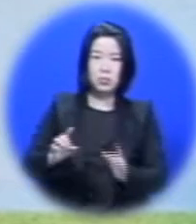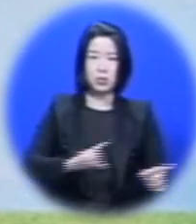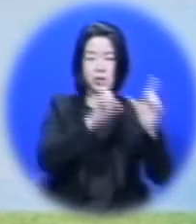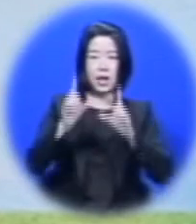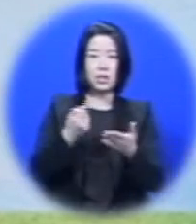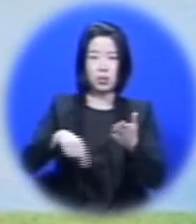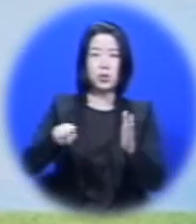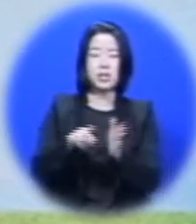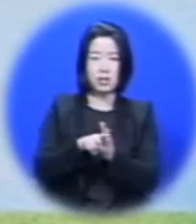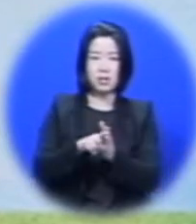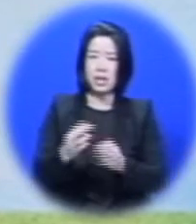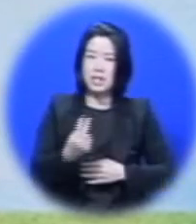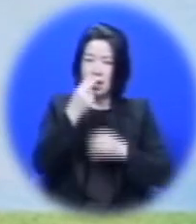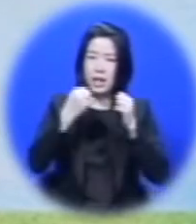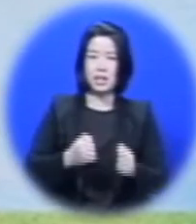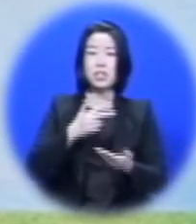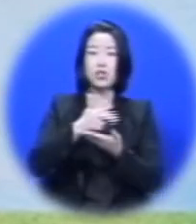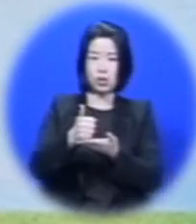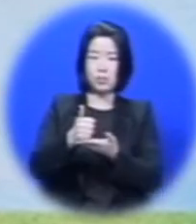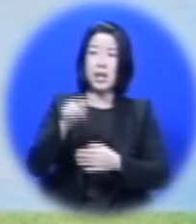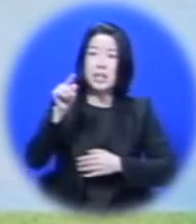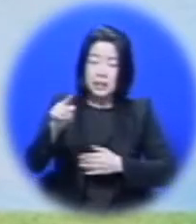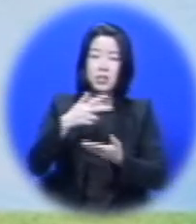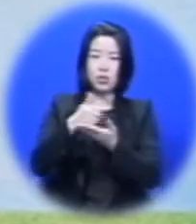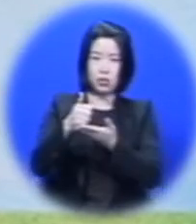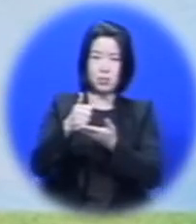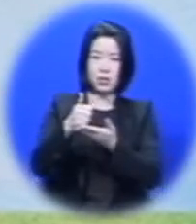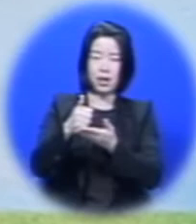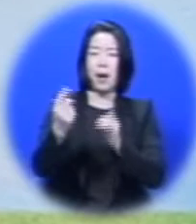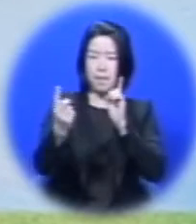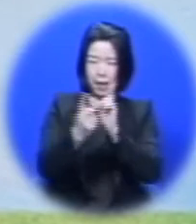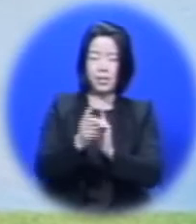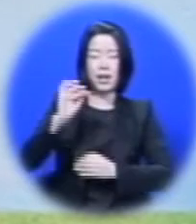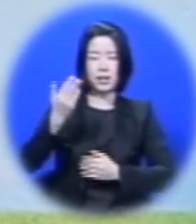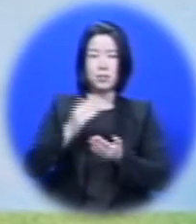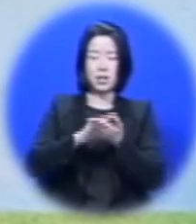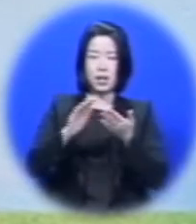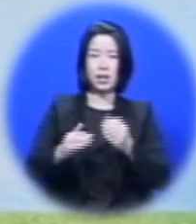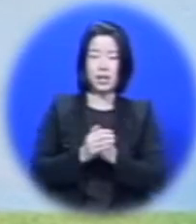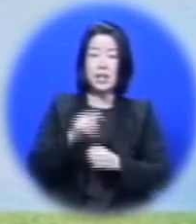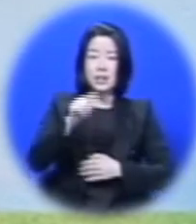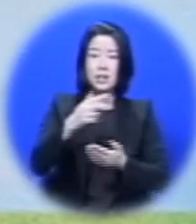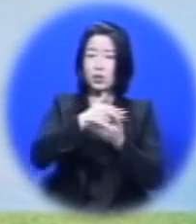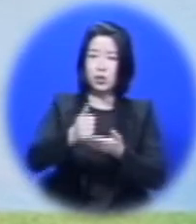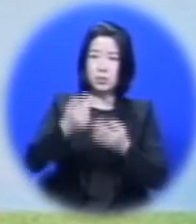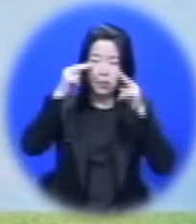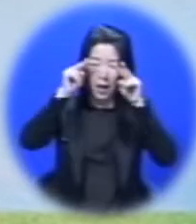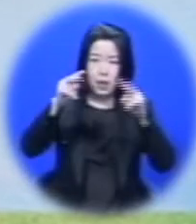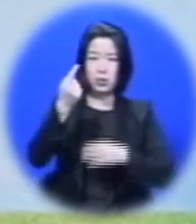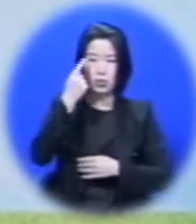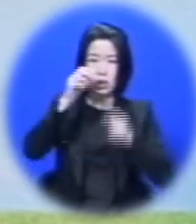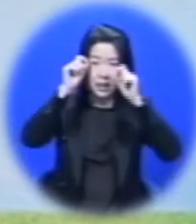살려면 살아계신 주님, 그 주님을 만나야 합니다. 그 주님을 바라보는 눈이